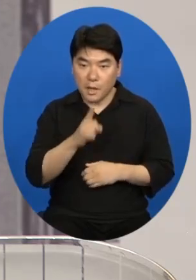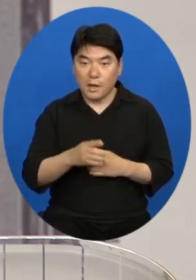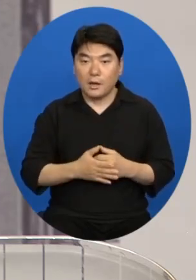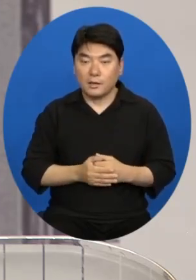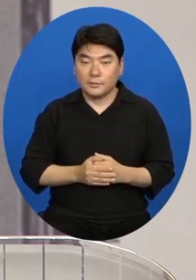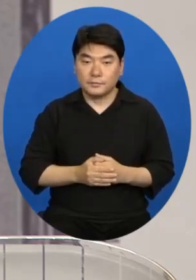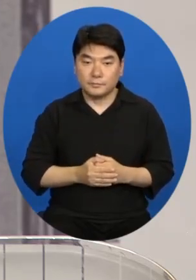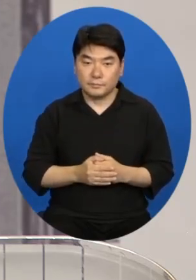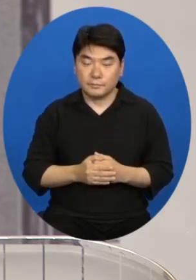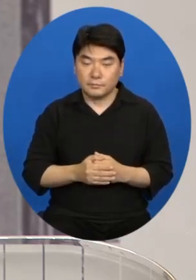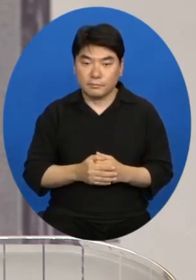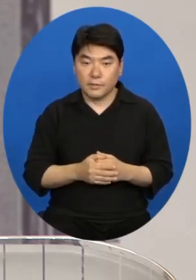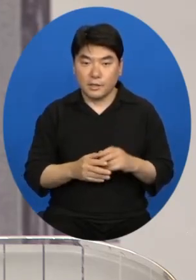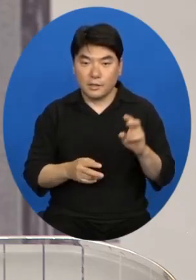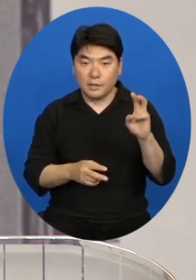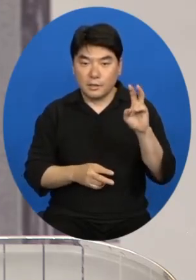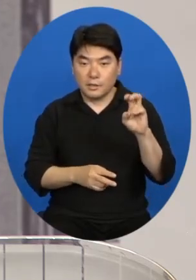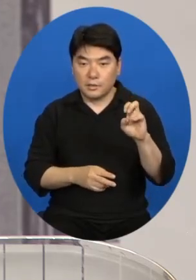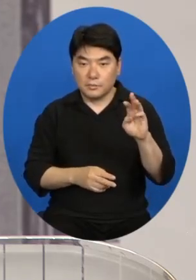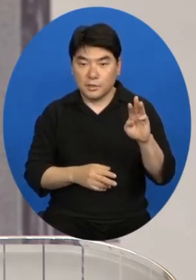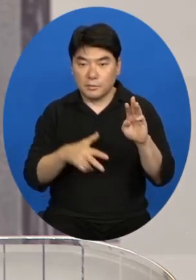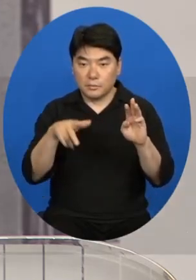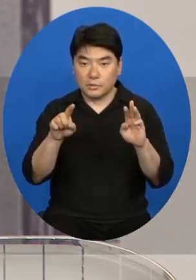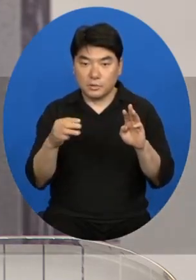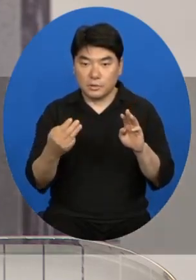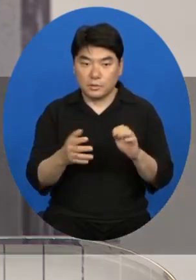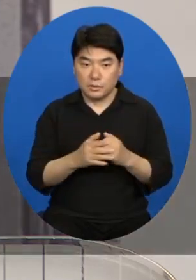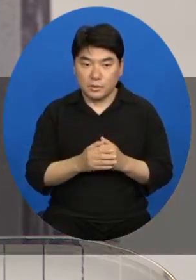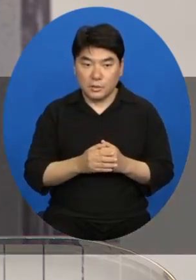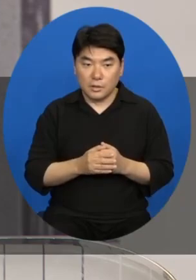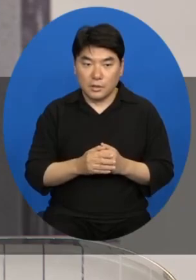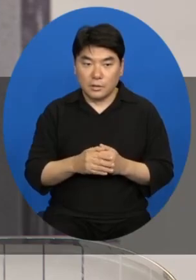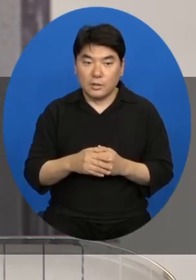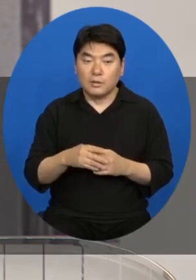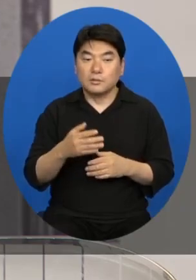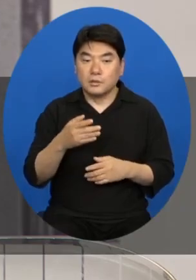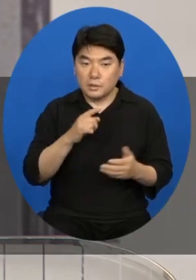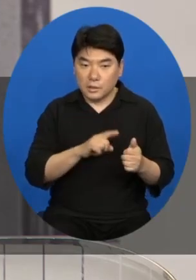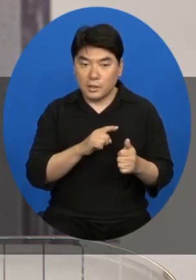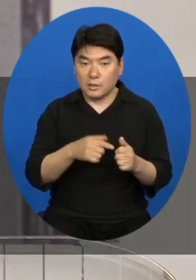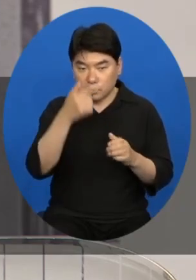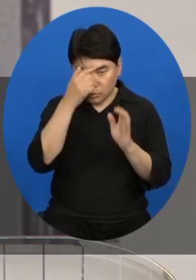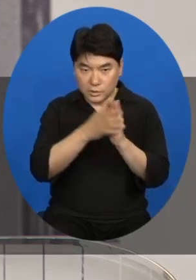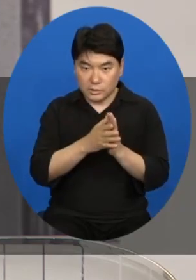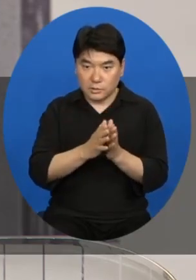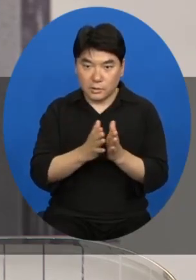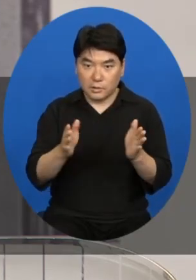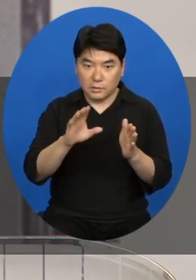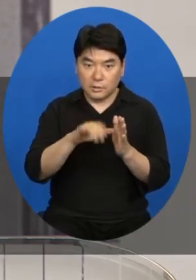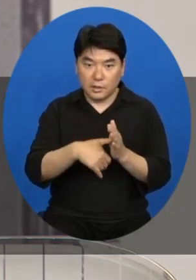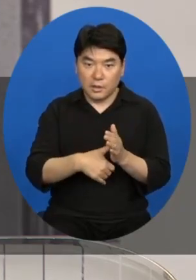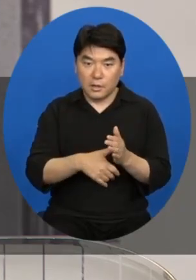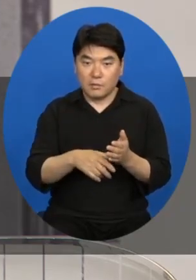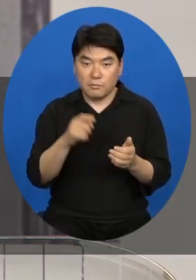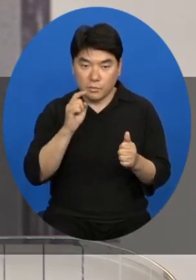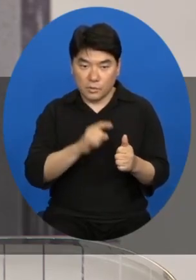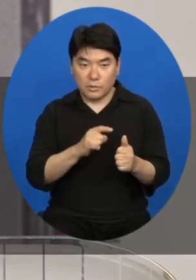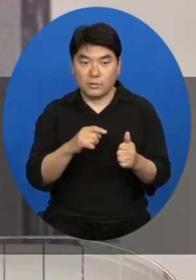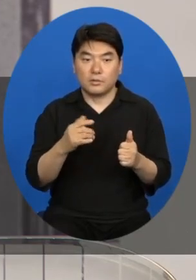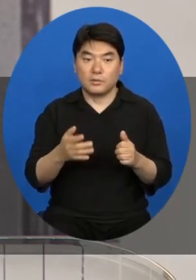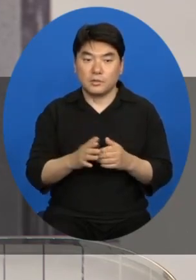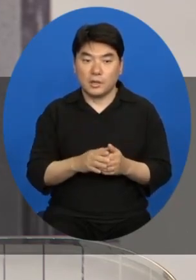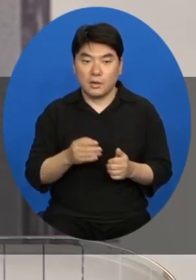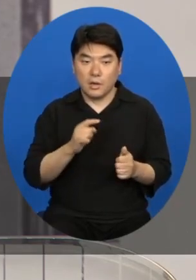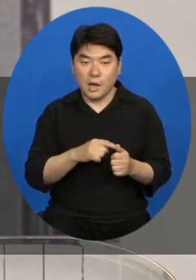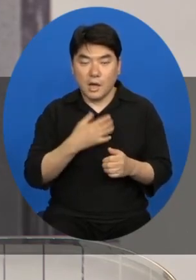그래서 23절 말씀을 개정판으로 보시면 내가 기도를 시작할 즈음에 명령이 내려졌으므로 이제 내게 알리러